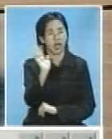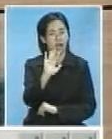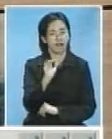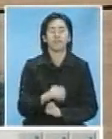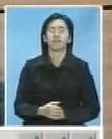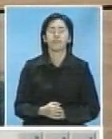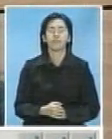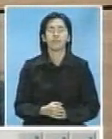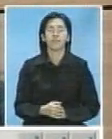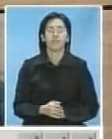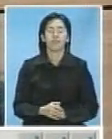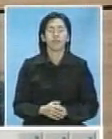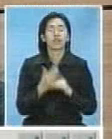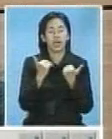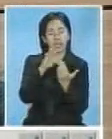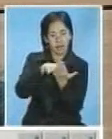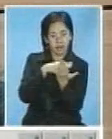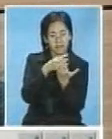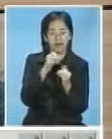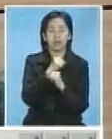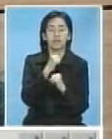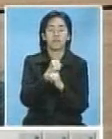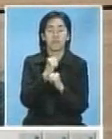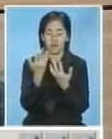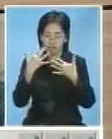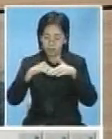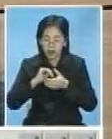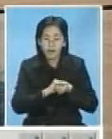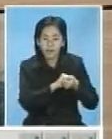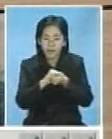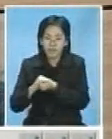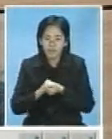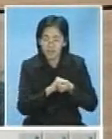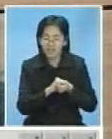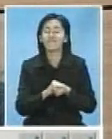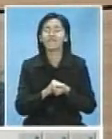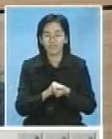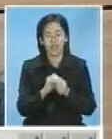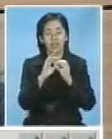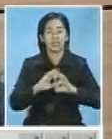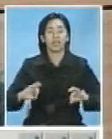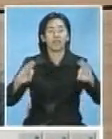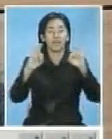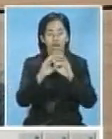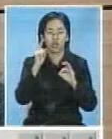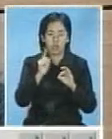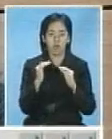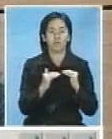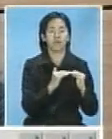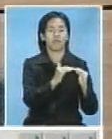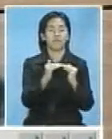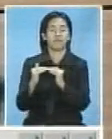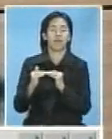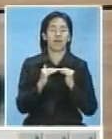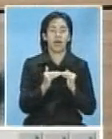คะนโยบายหรือแผนงานที่จะสมานฉันท์ปรองดองบนพื้นฐานต้องอยู่บนพื้นฐานของความเสมอภาคไม่